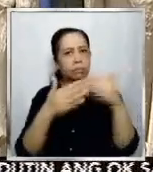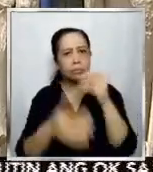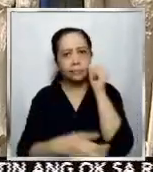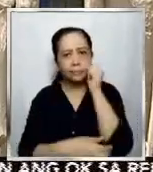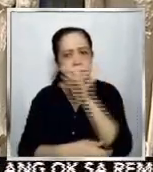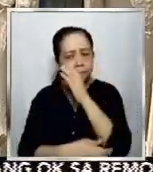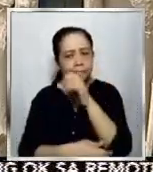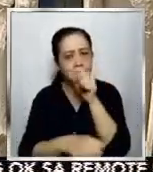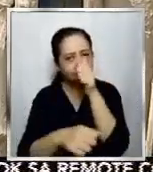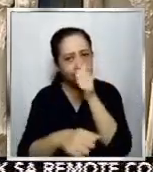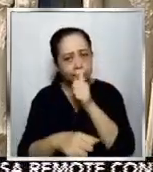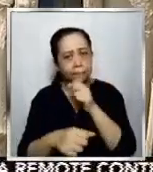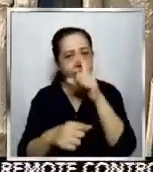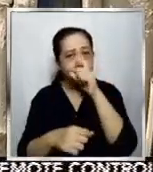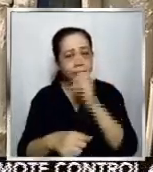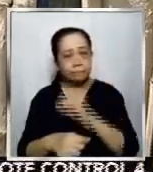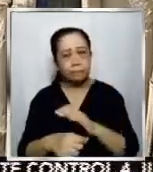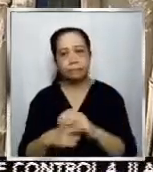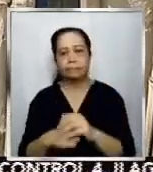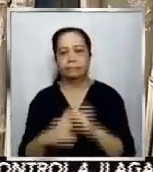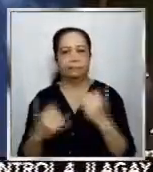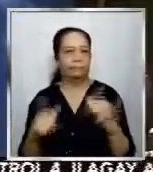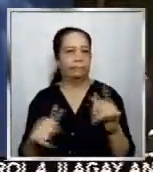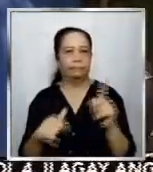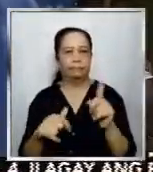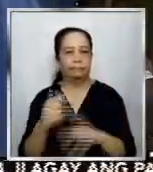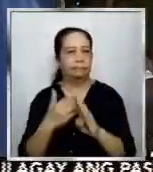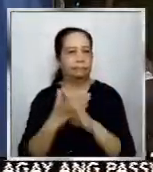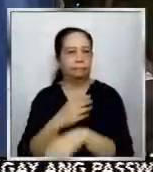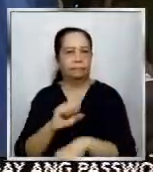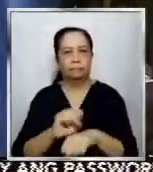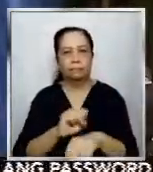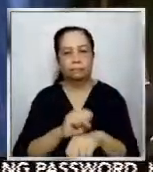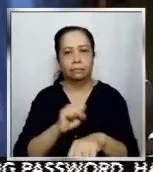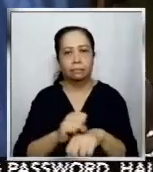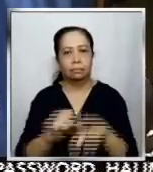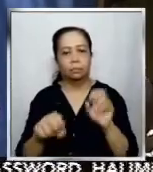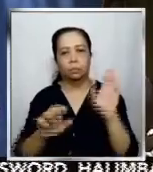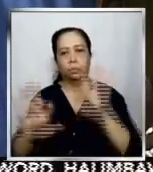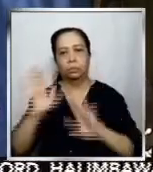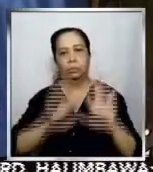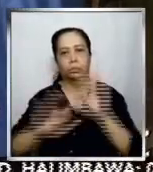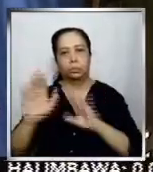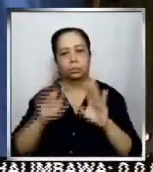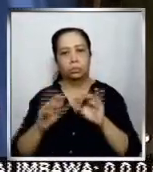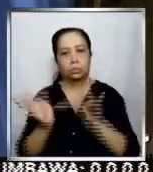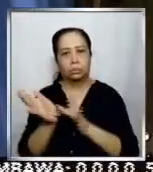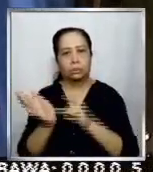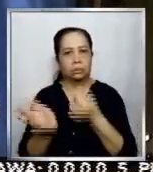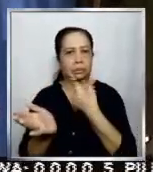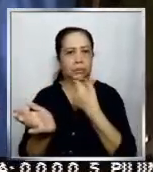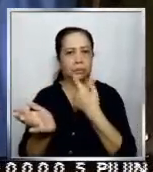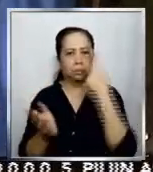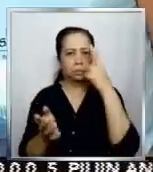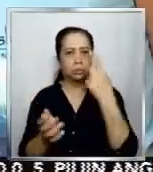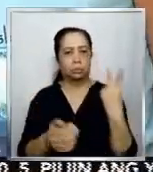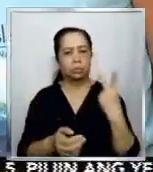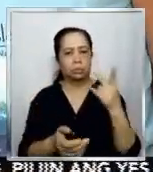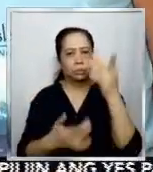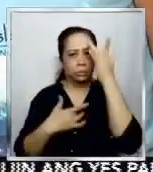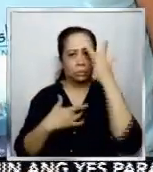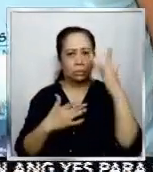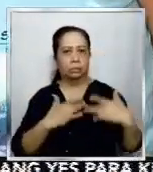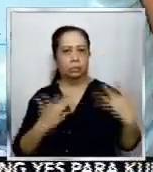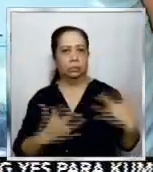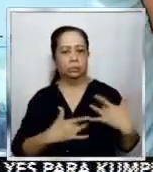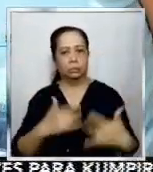dahil sa edad, hindi pa rin siya makabalik sa trabaho. Kaya problema ang maintenance medicine para sa kanilang sakit sa puso. Minsan,